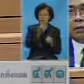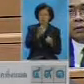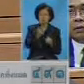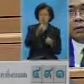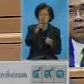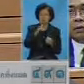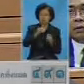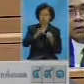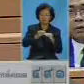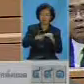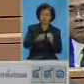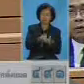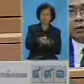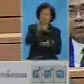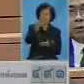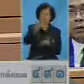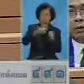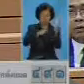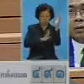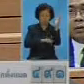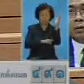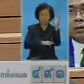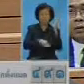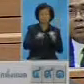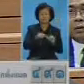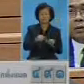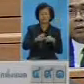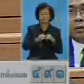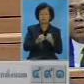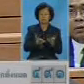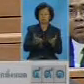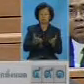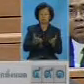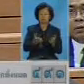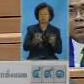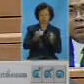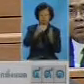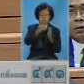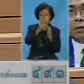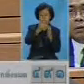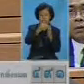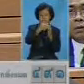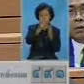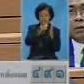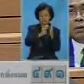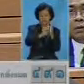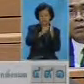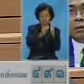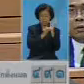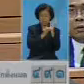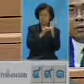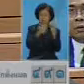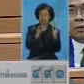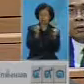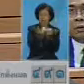ชายแดนภาคใต้หมดแล้วถามว่าคนจังหวัดชายแดนภาคใต้จะอยู่อย่างไรนอกจากเหนืออีสานภาคกลางแล้วจะมีผลก